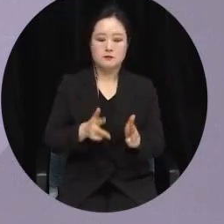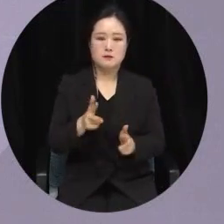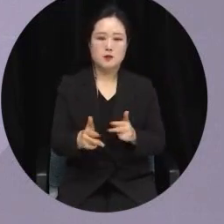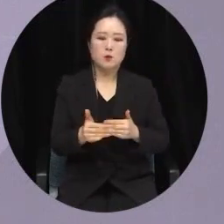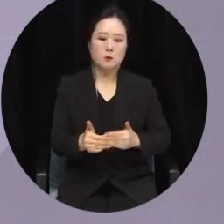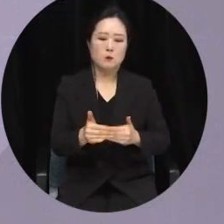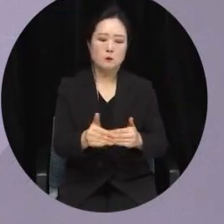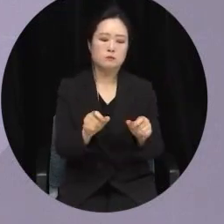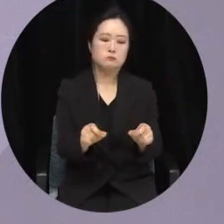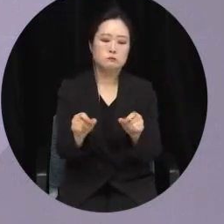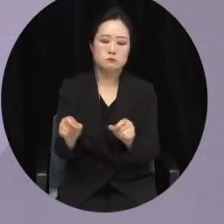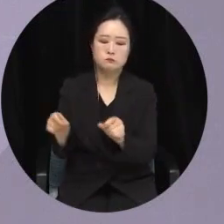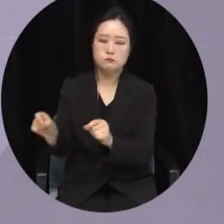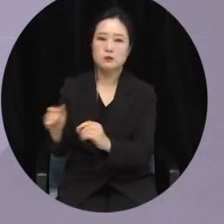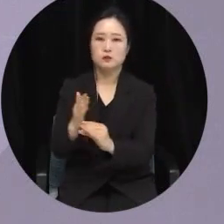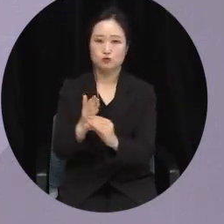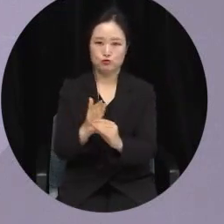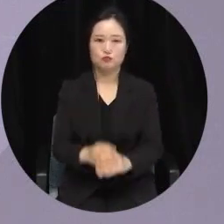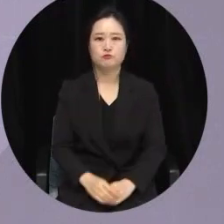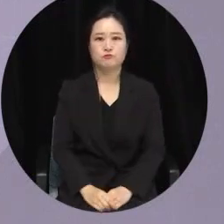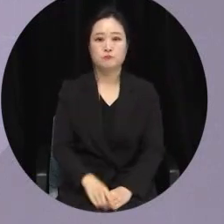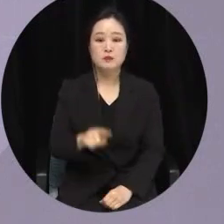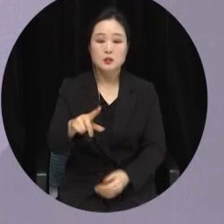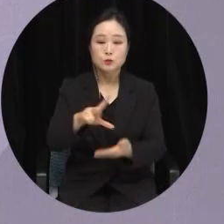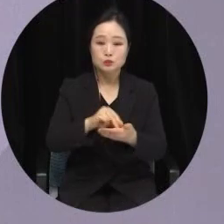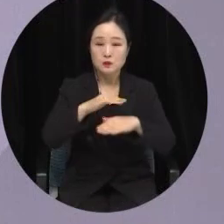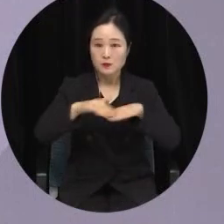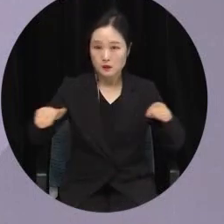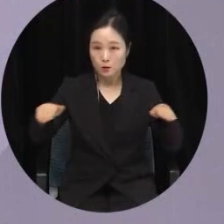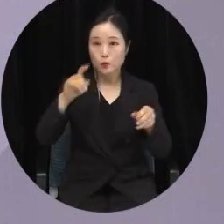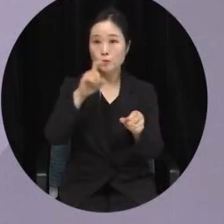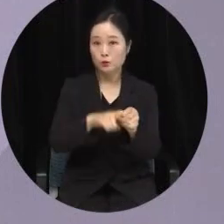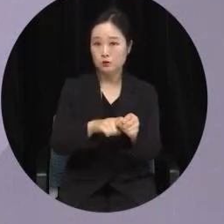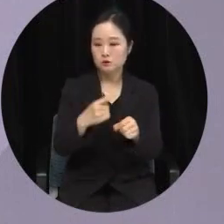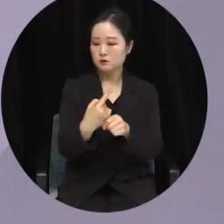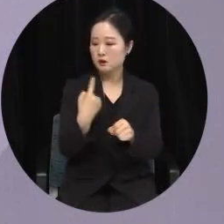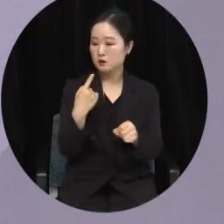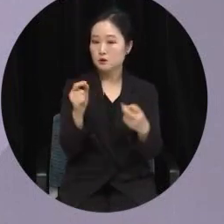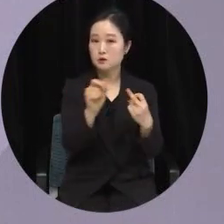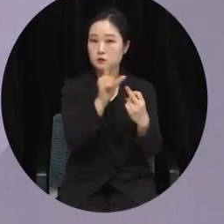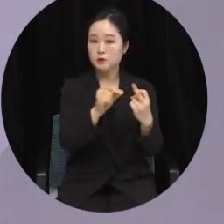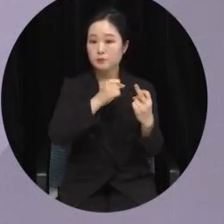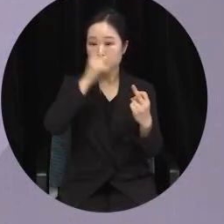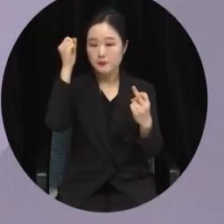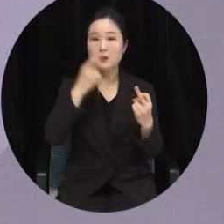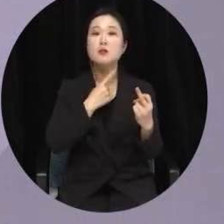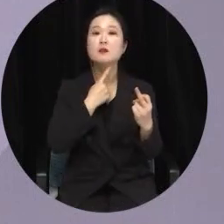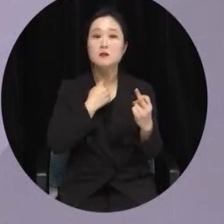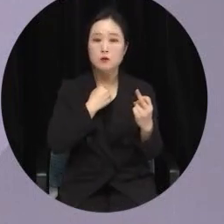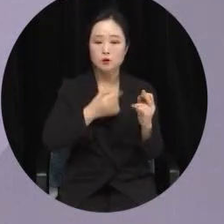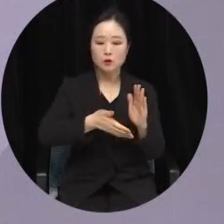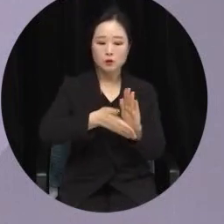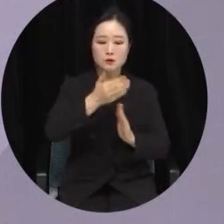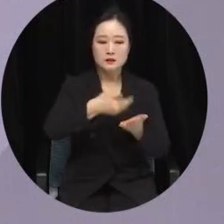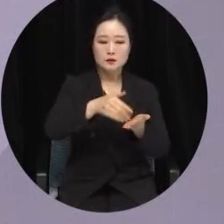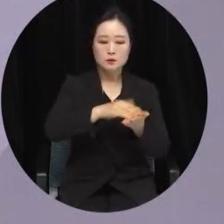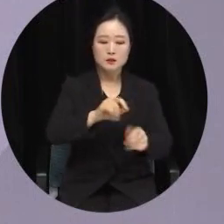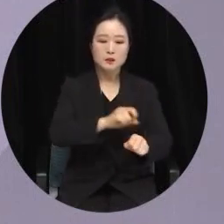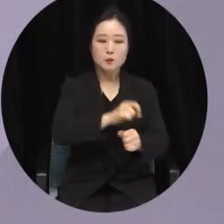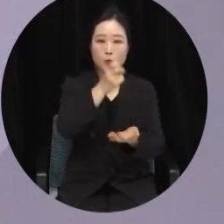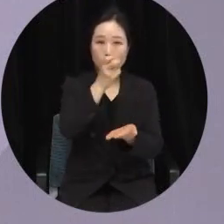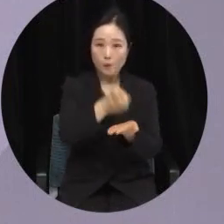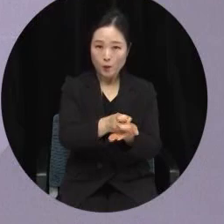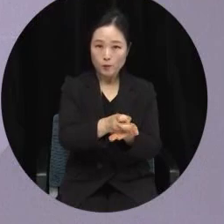더디고 지연되고 있습니다. 이 문제를 극복하기 위해서 작년 12월에 통과된 도시재정비특별법을 통해